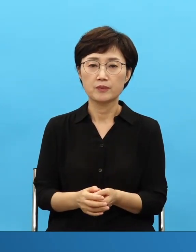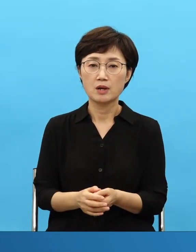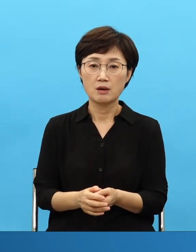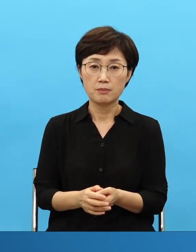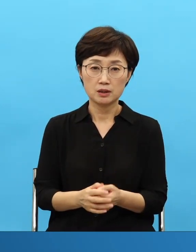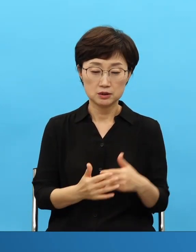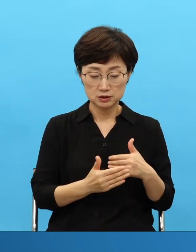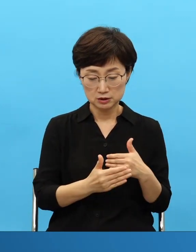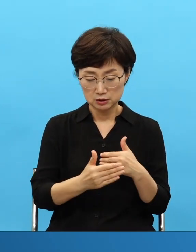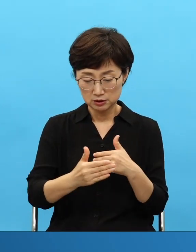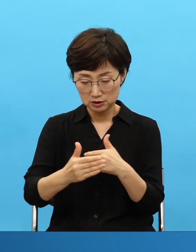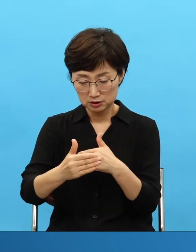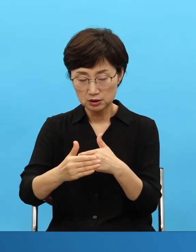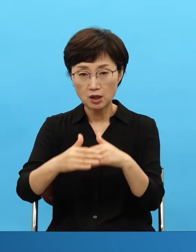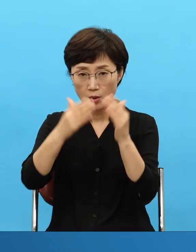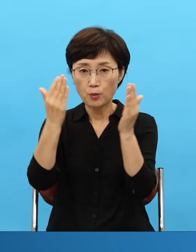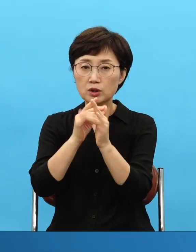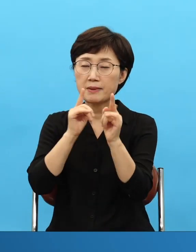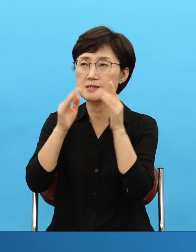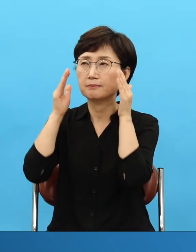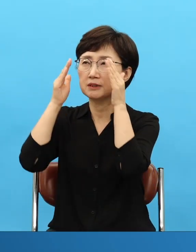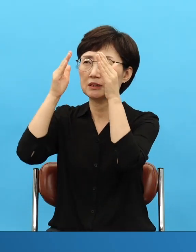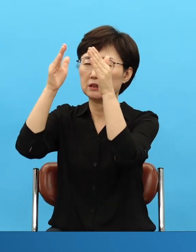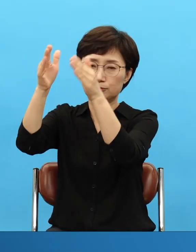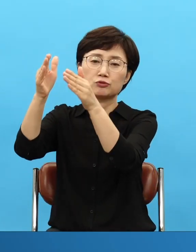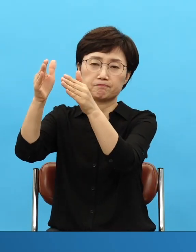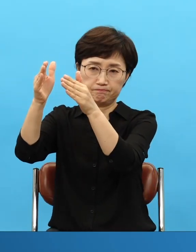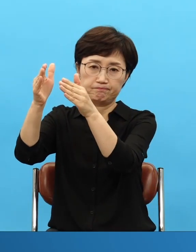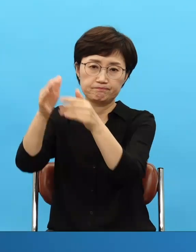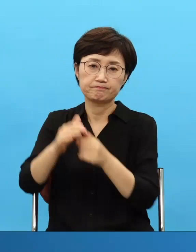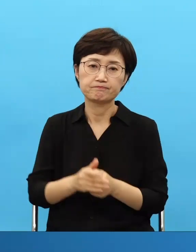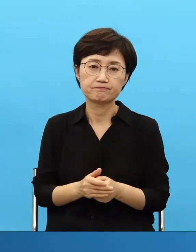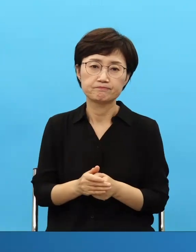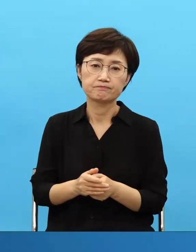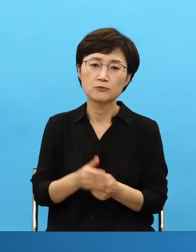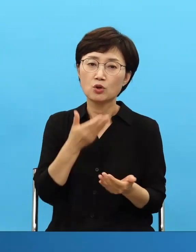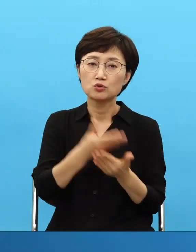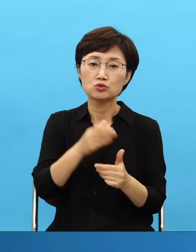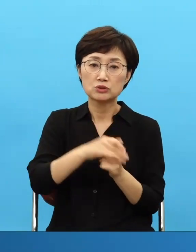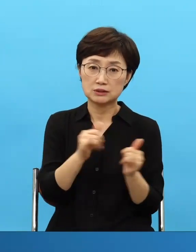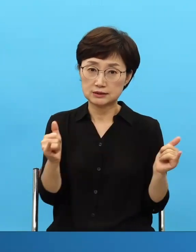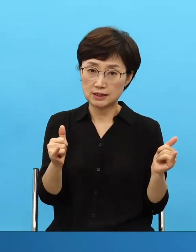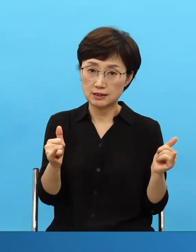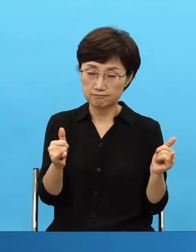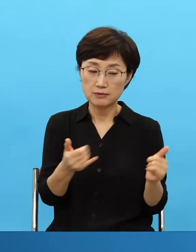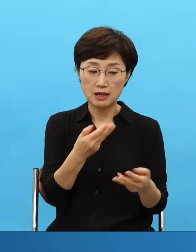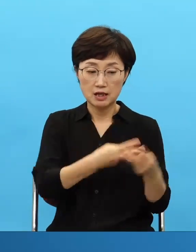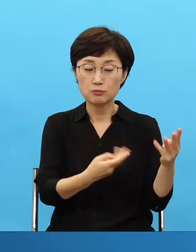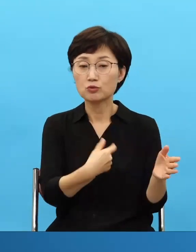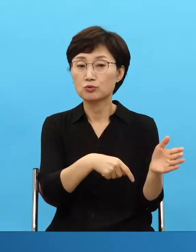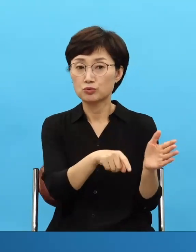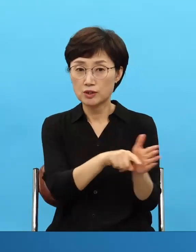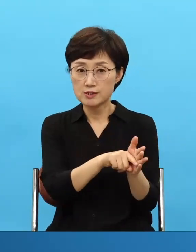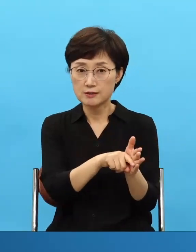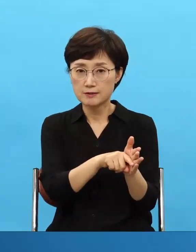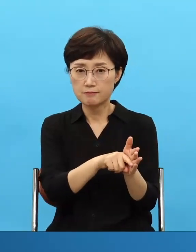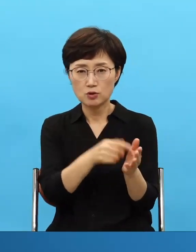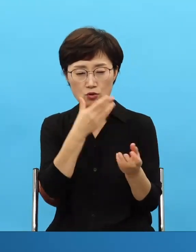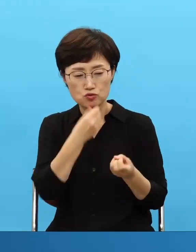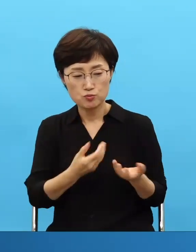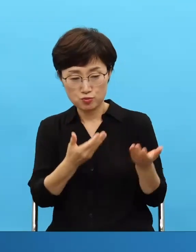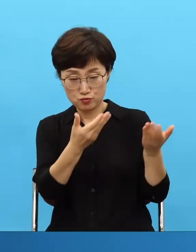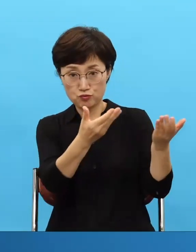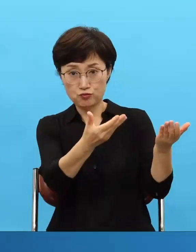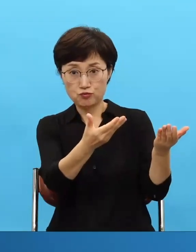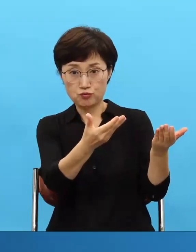대회까지 모든 일정이 말씀 집중 가운데 진행되었습니다. 또한 중직자분들은 우리 랩넌트들을 위해 모든 것을 축복으로